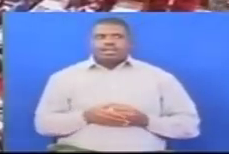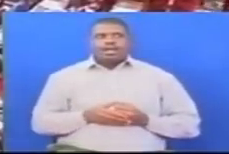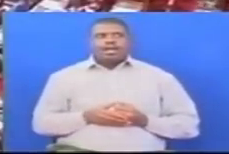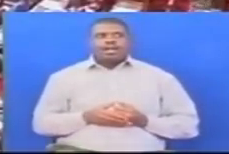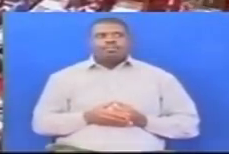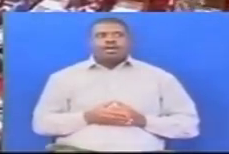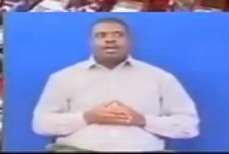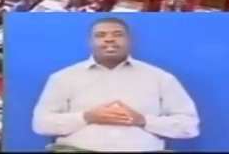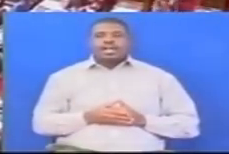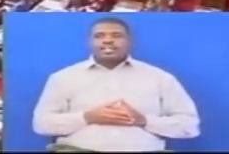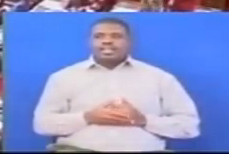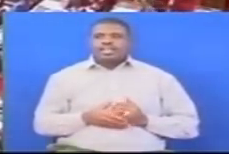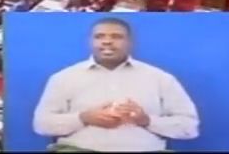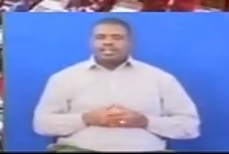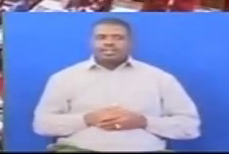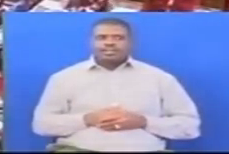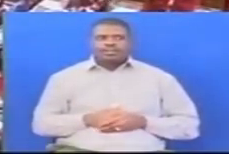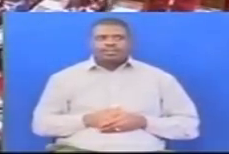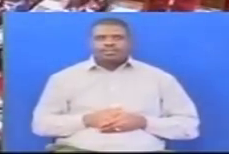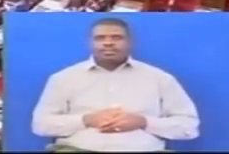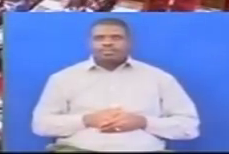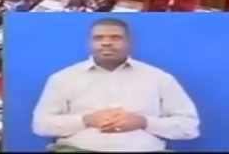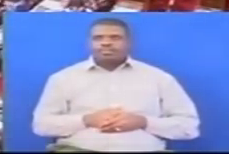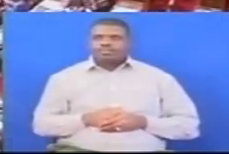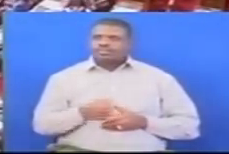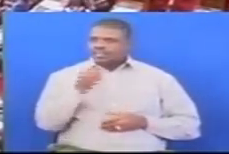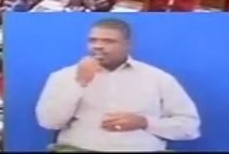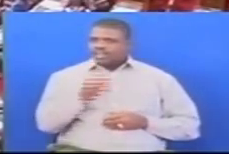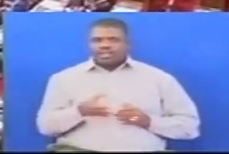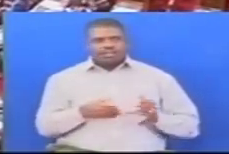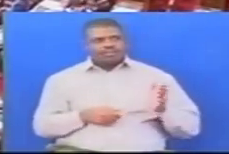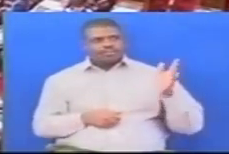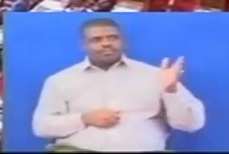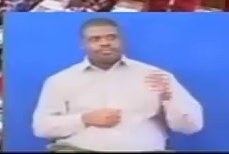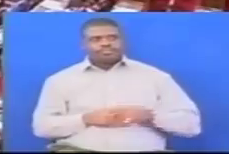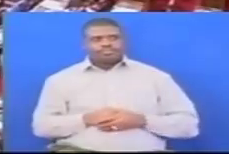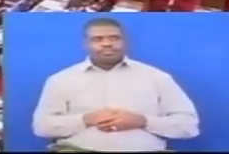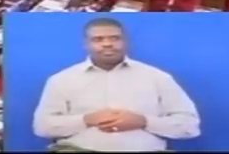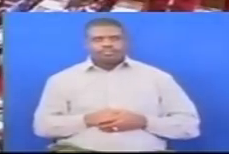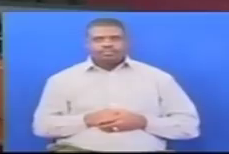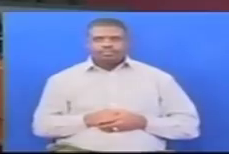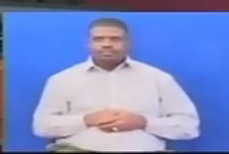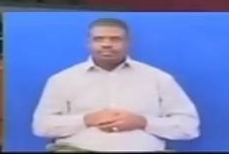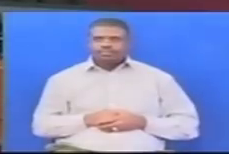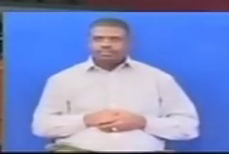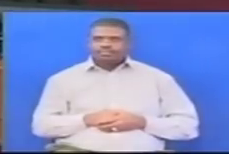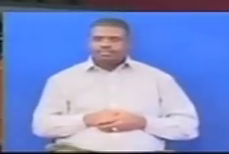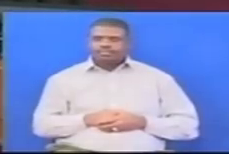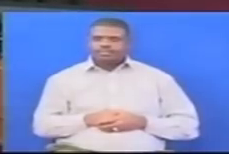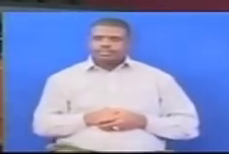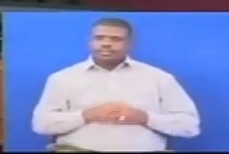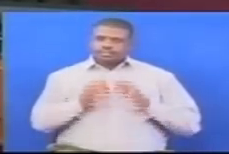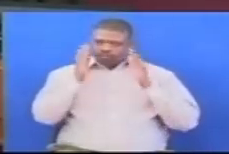Taarifa mwenyekiti. Huko nyuma taarifa mwenyekiti. Taarifa. Mheshimiwa kesi angetutajia